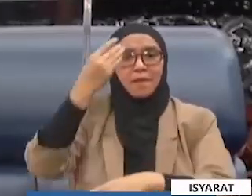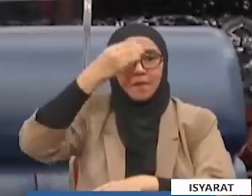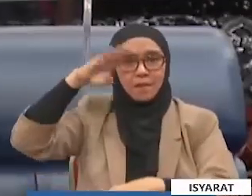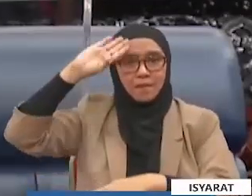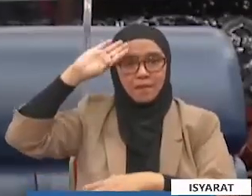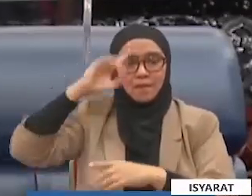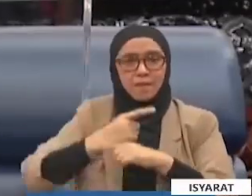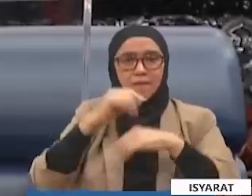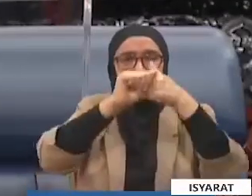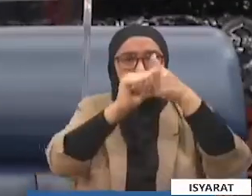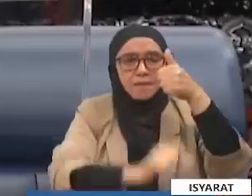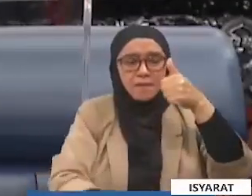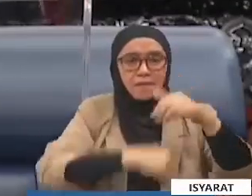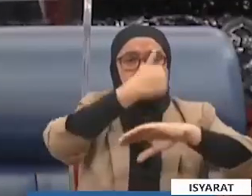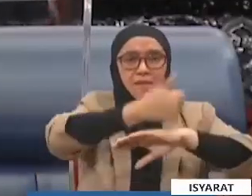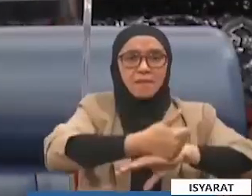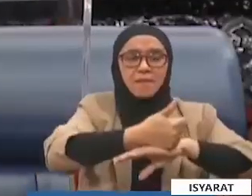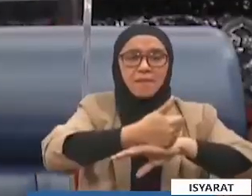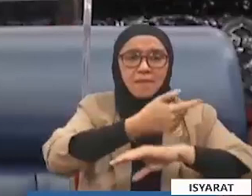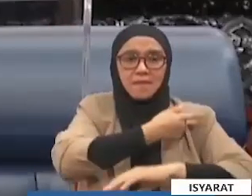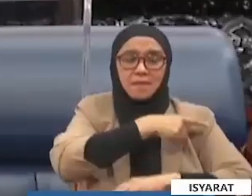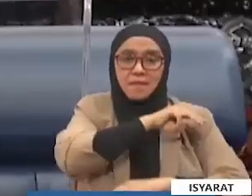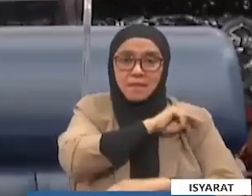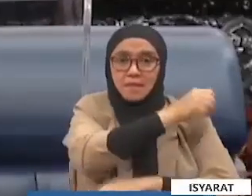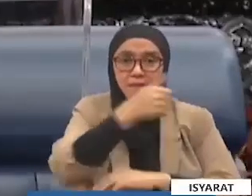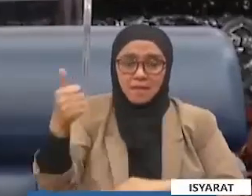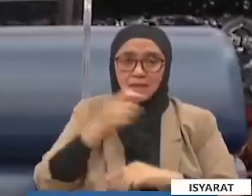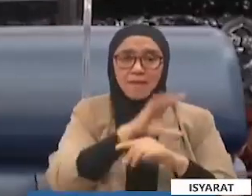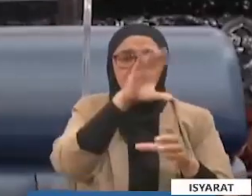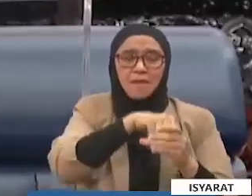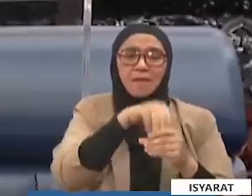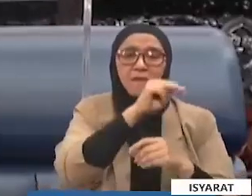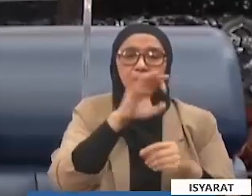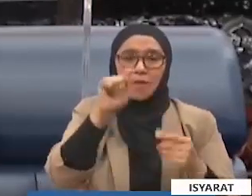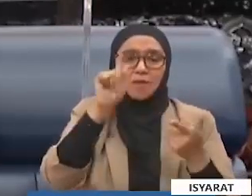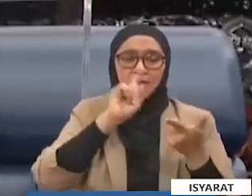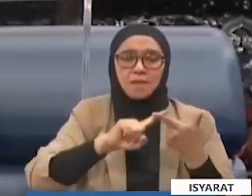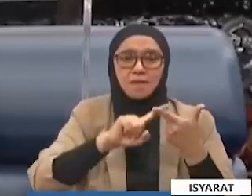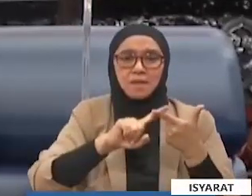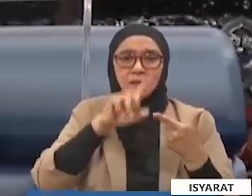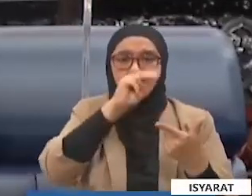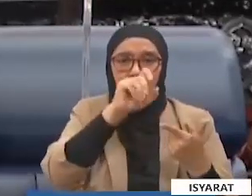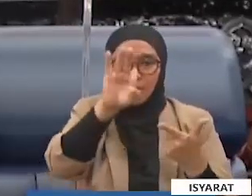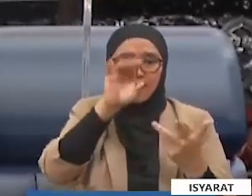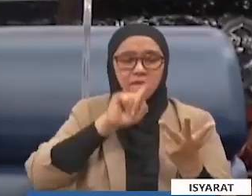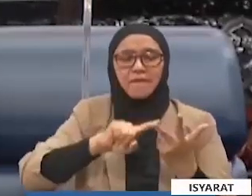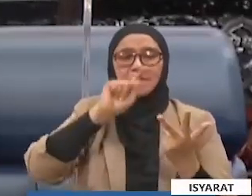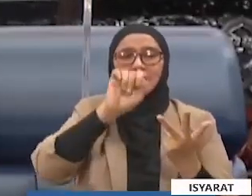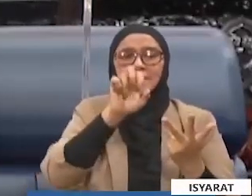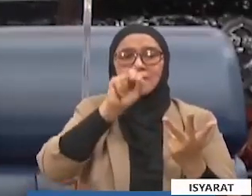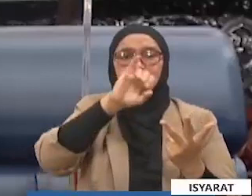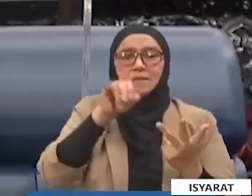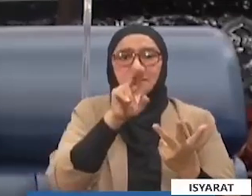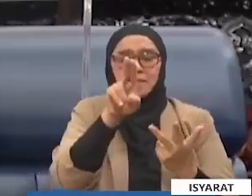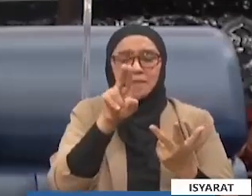yang disertai oleh pihak MOT, pihak Kementerian Kewangan, teraju juga bersama-sama untuk melihat. Dan dari